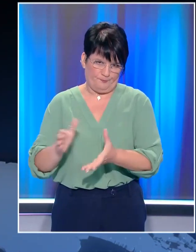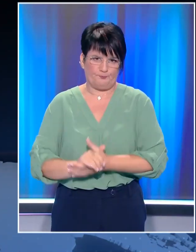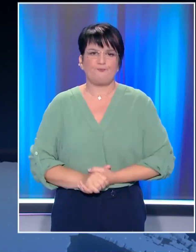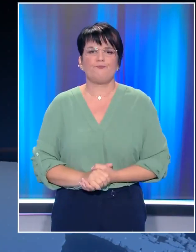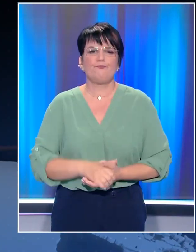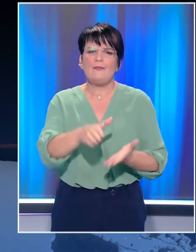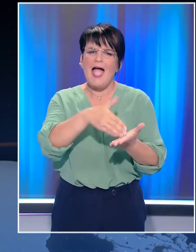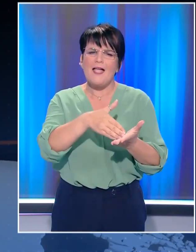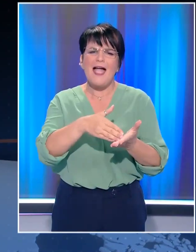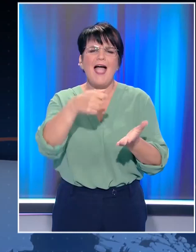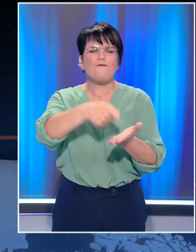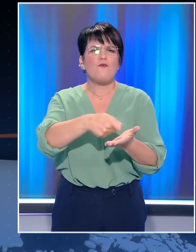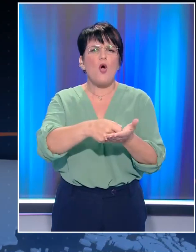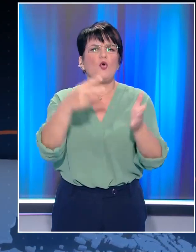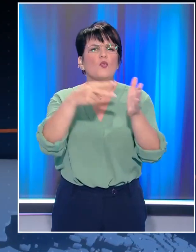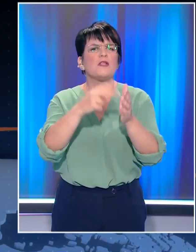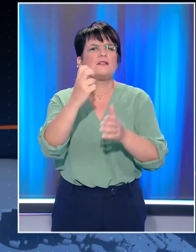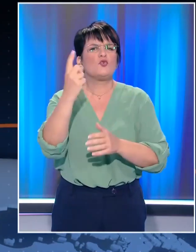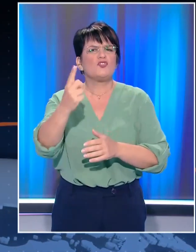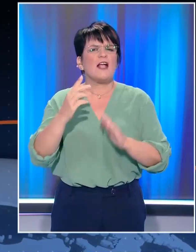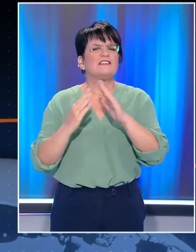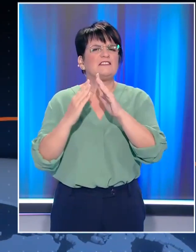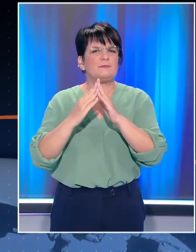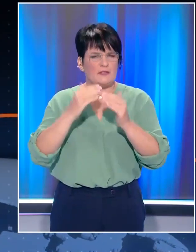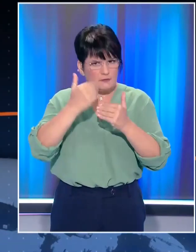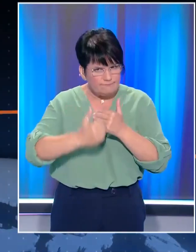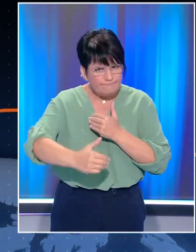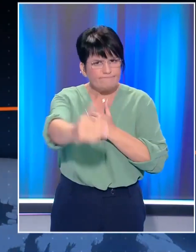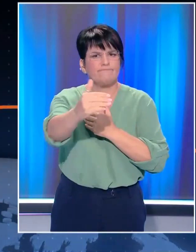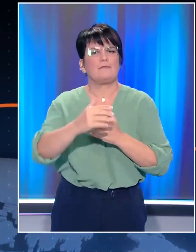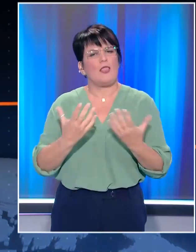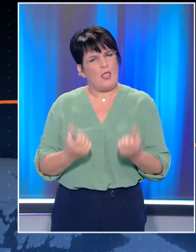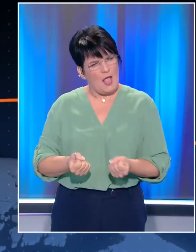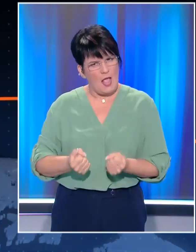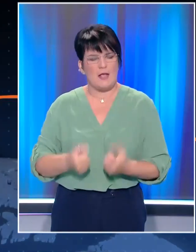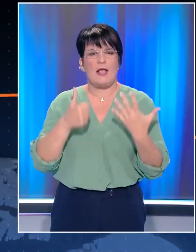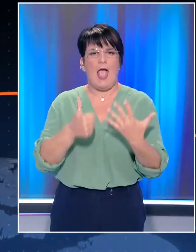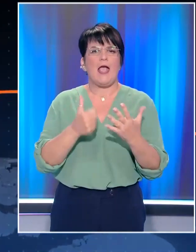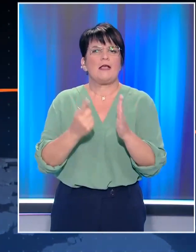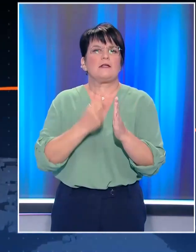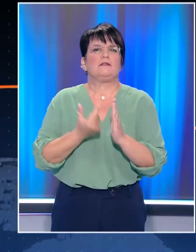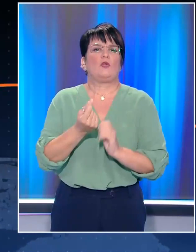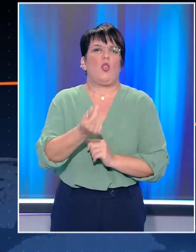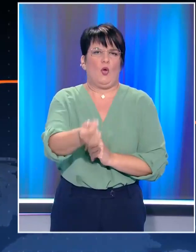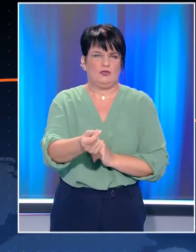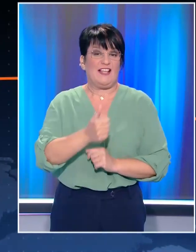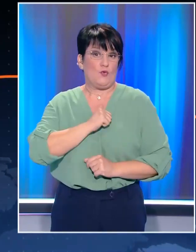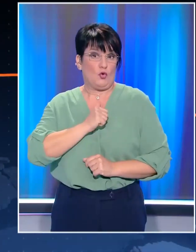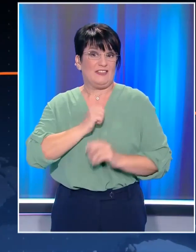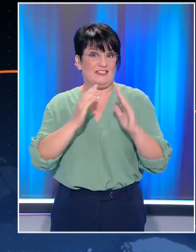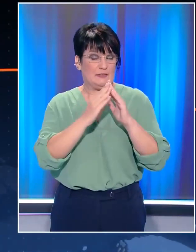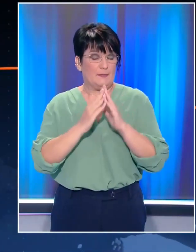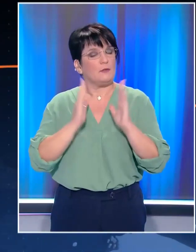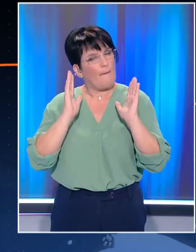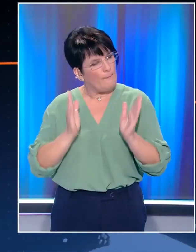εκαθαριστικών του ΕΜΦΙΑ για το 2021, η πληρωμή του οποίου θα πραγματοποιηθεί σε 6 δόσεις. Οι ιδιοκτήτες ακινήτων θα έχουν